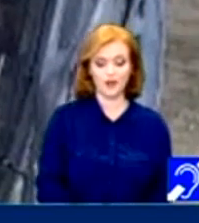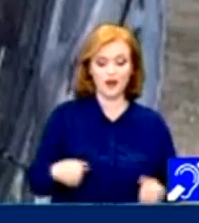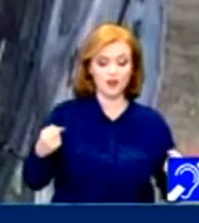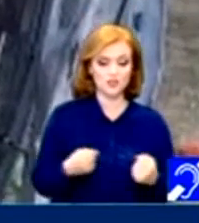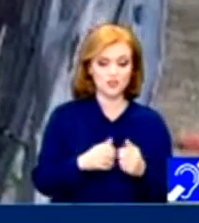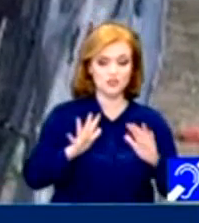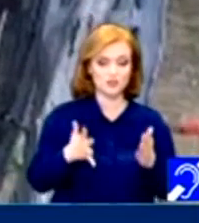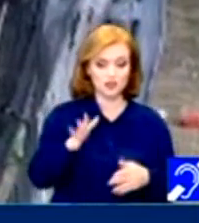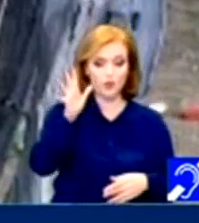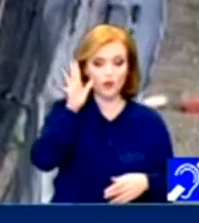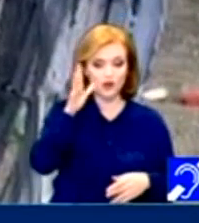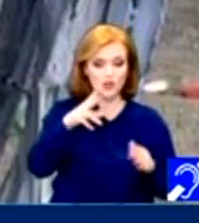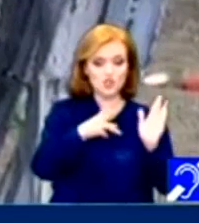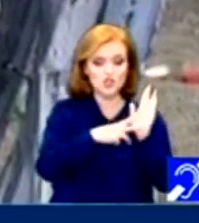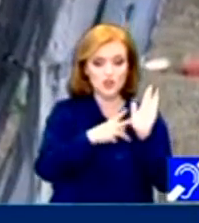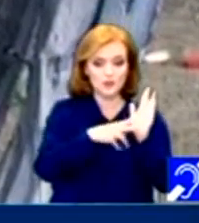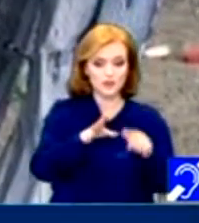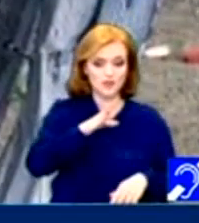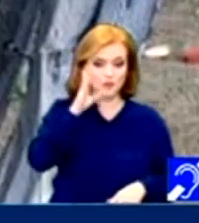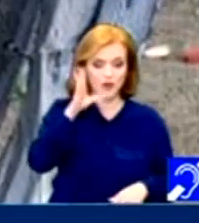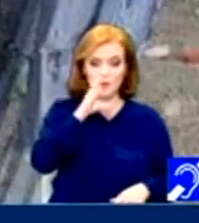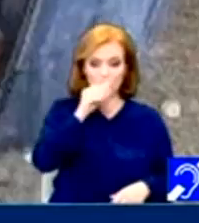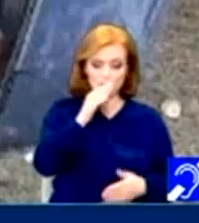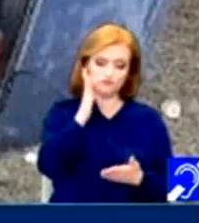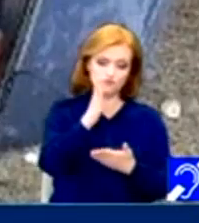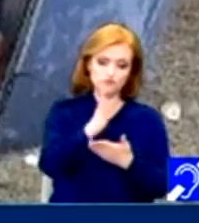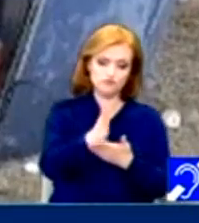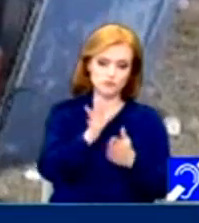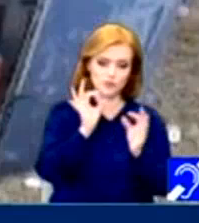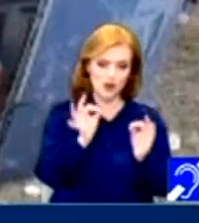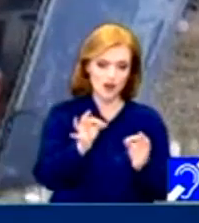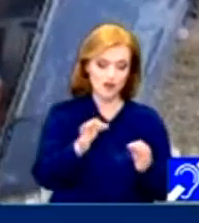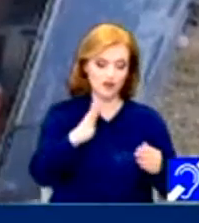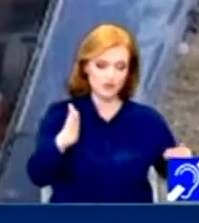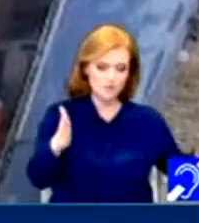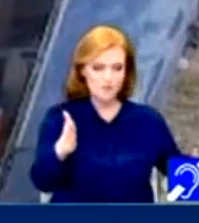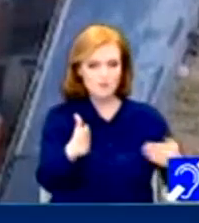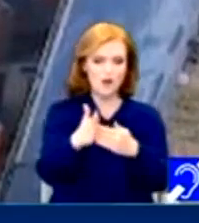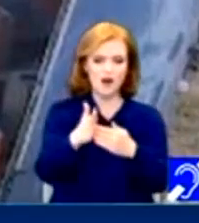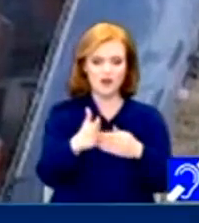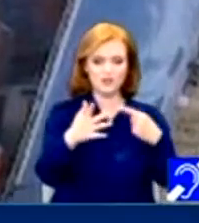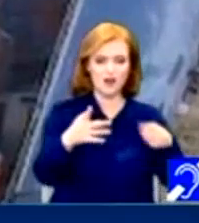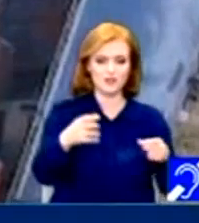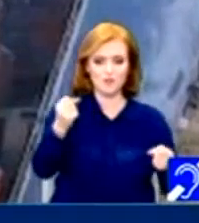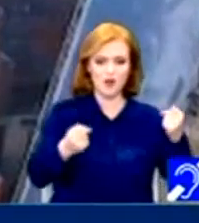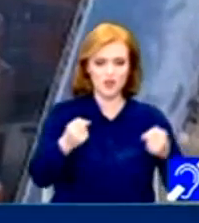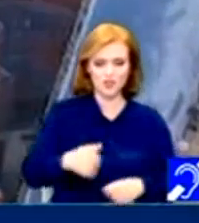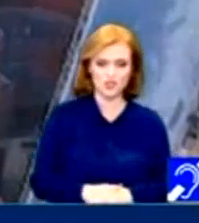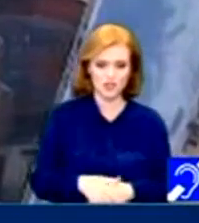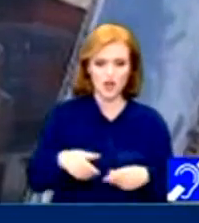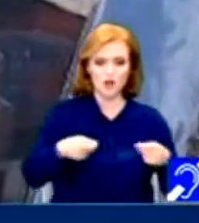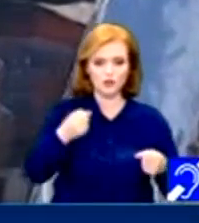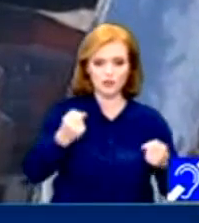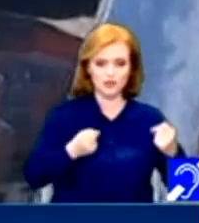Accidentul s-a produs la ora 7 dimineața. Microbuzul circula regulamentar când a fost lovit lateral de un automobil. Șoferul mașinii